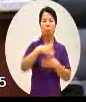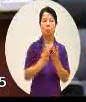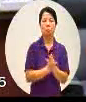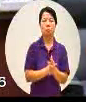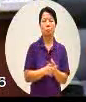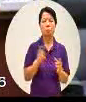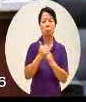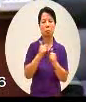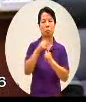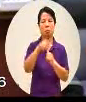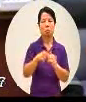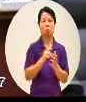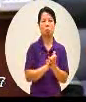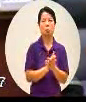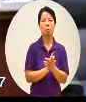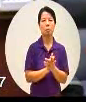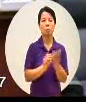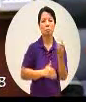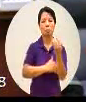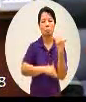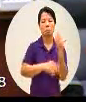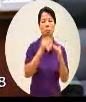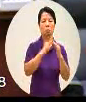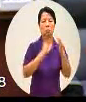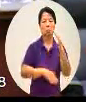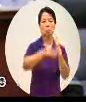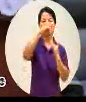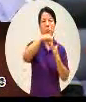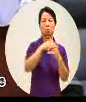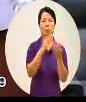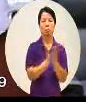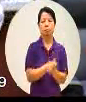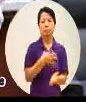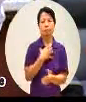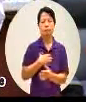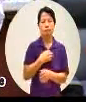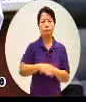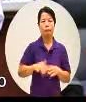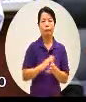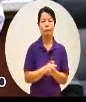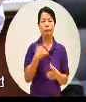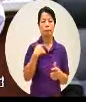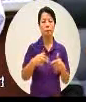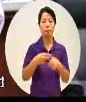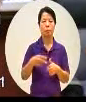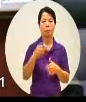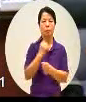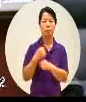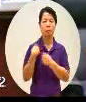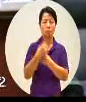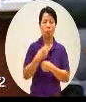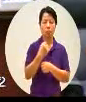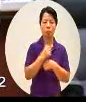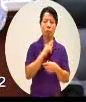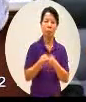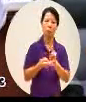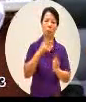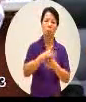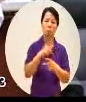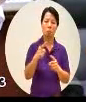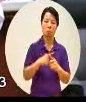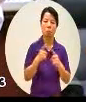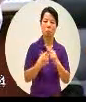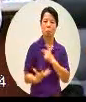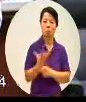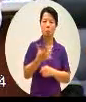就淹到爱袂叫好啊。所以你人武现在的人口成长这么快，你这个